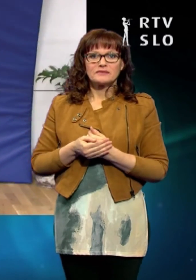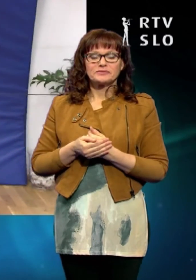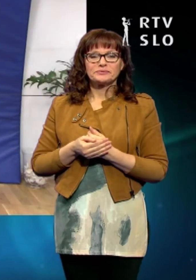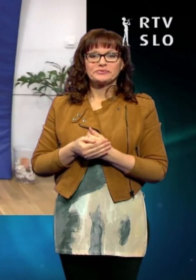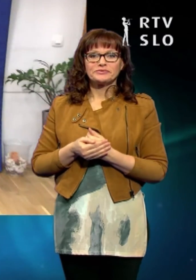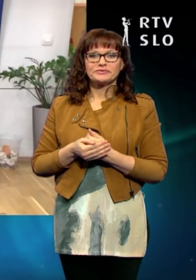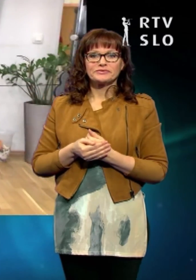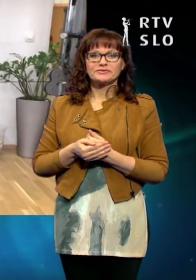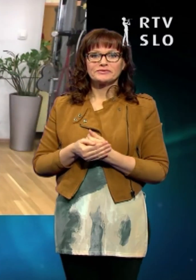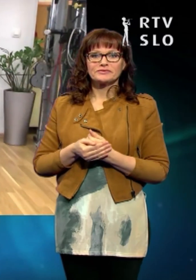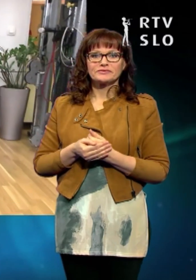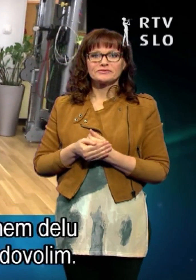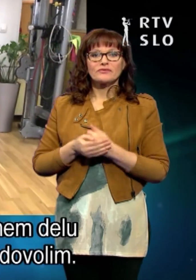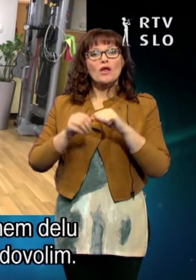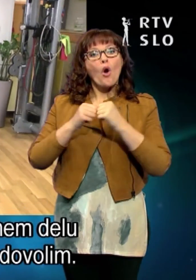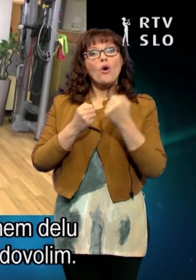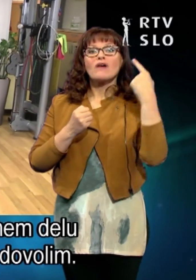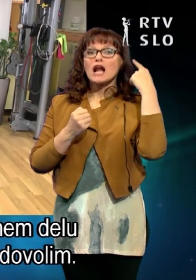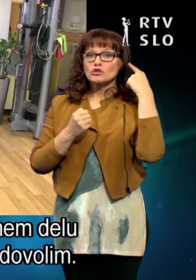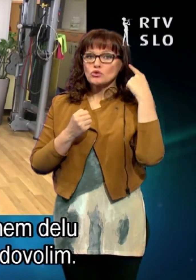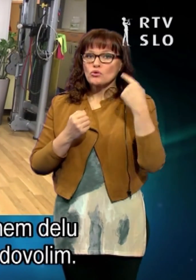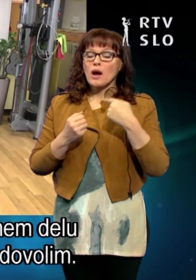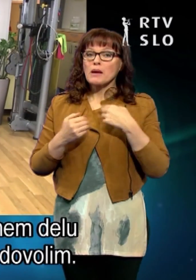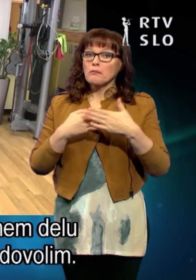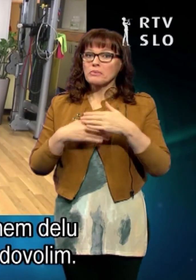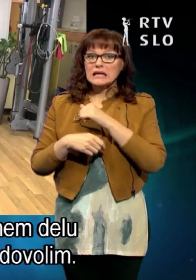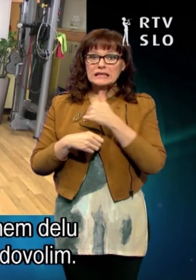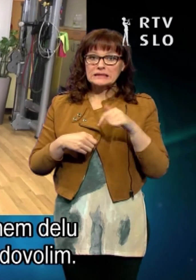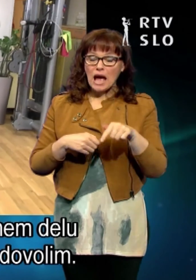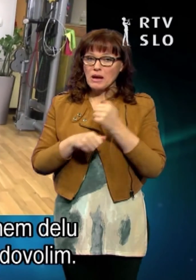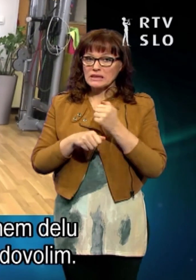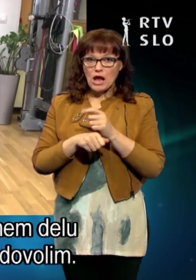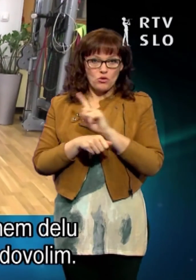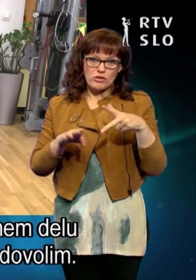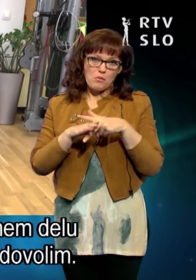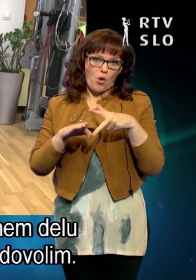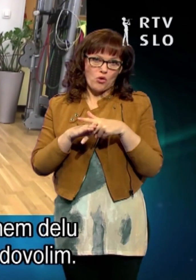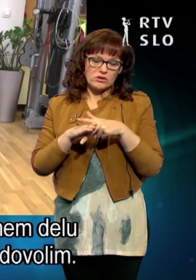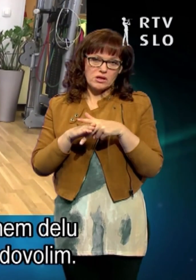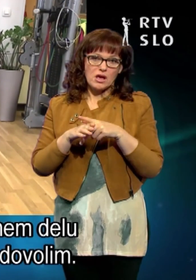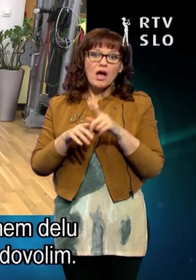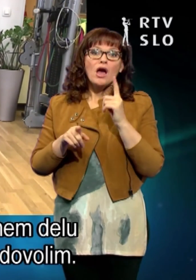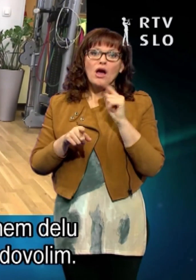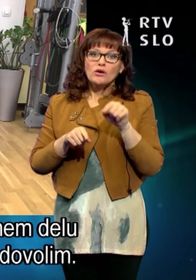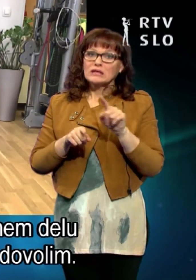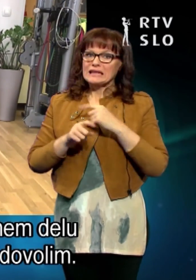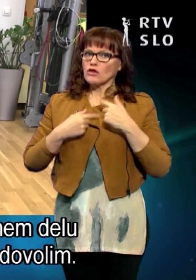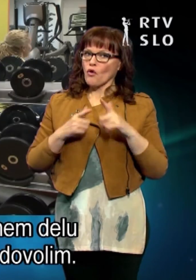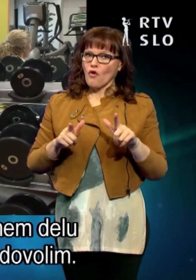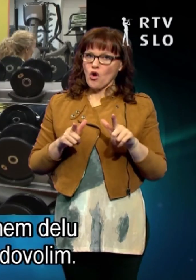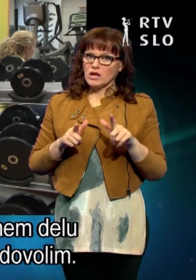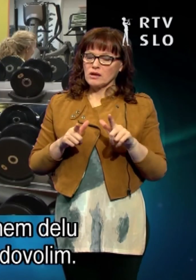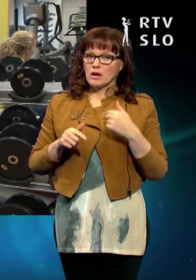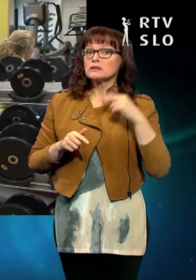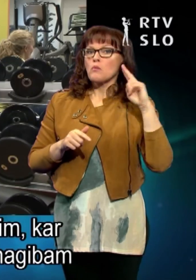glavo. Okvara sluha me pri samem delu ne moti, saj tudi tega ne dovolim.